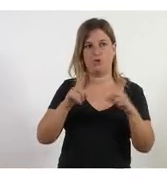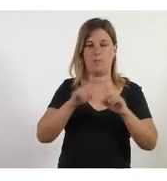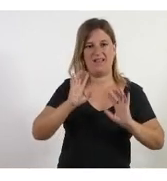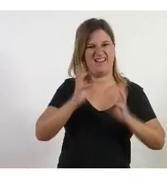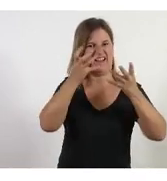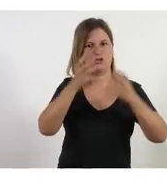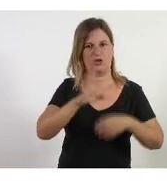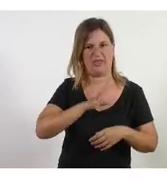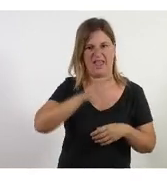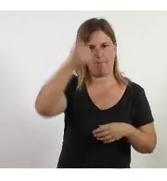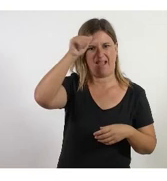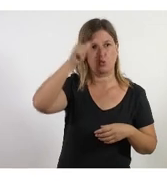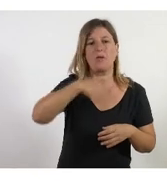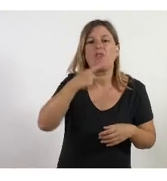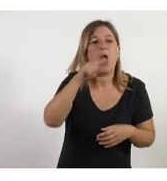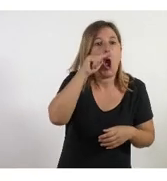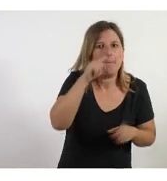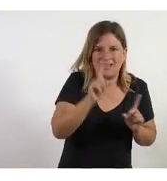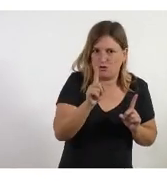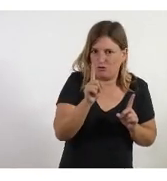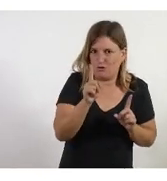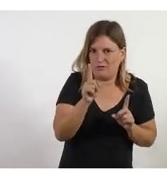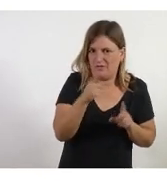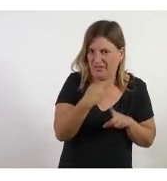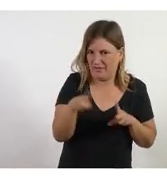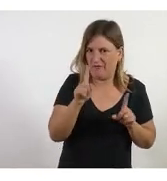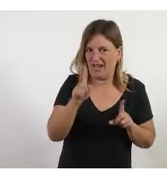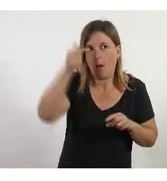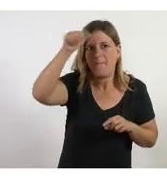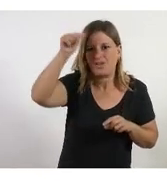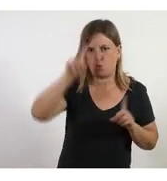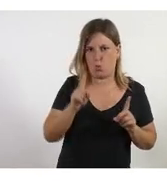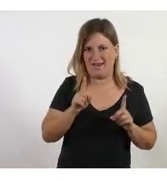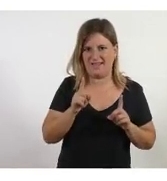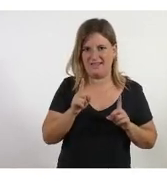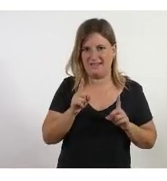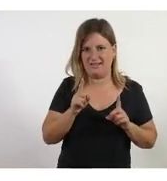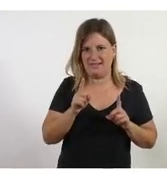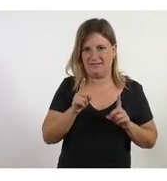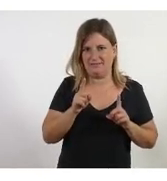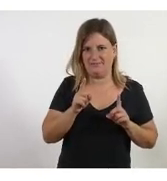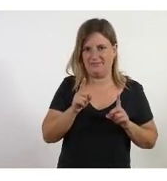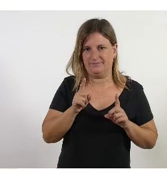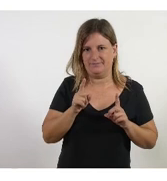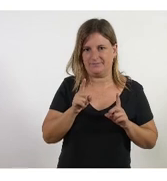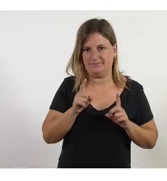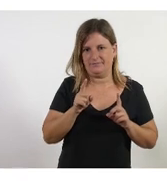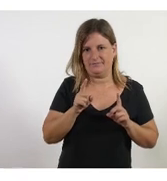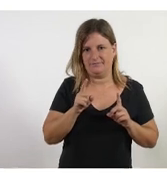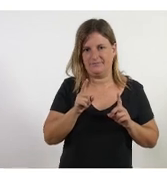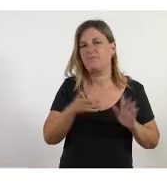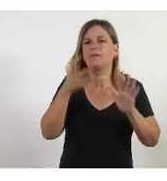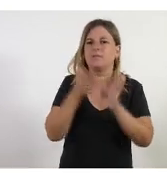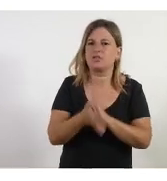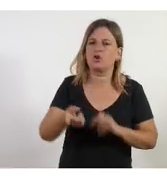Des de lo masculí, que no vull dir des dels homes, enteneu-me les paraules. Vale? Aquesta nostra, no? Llavors nosaltres